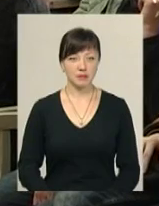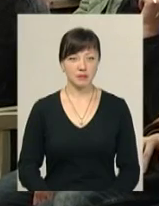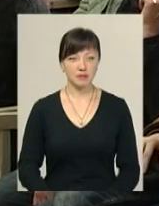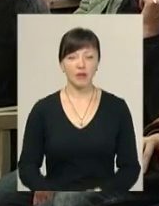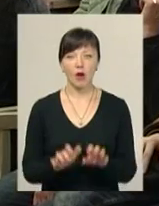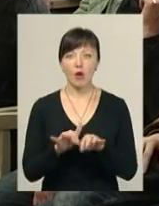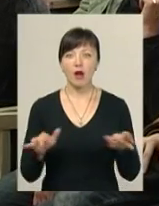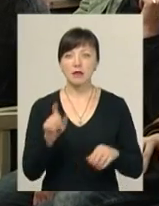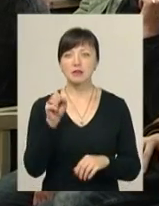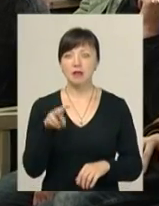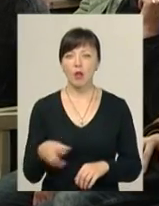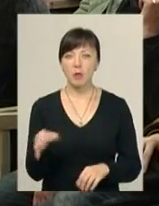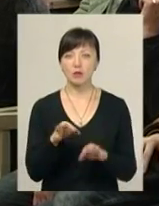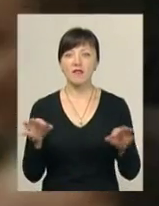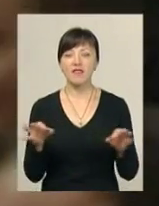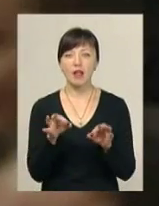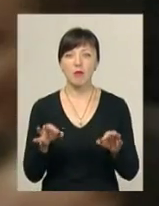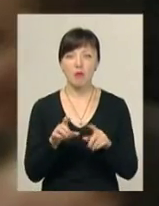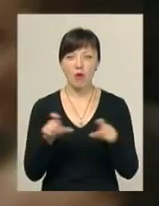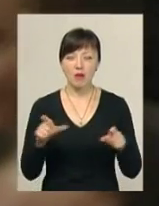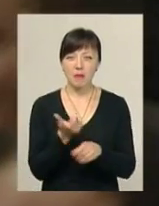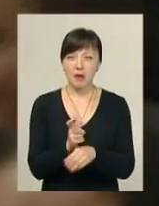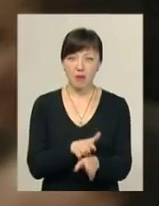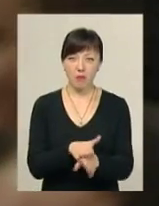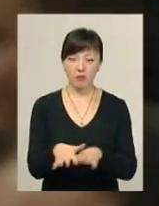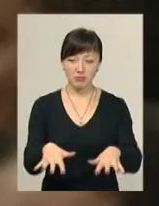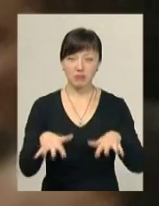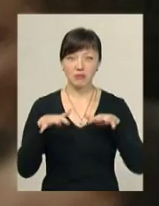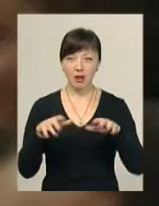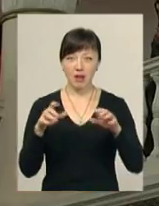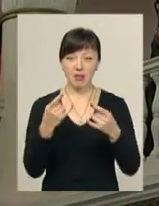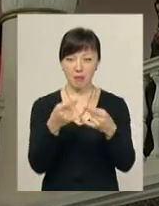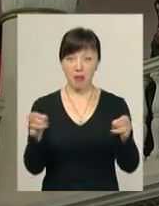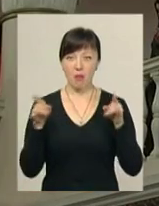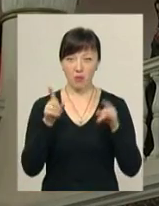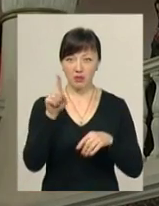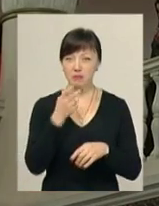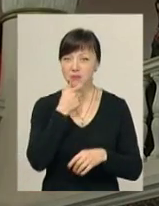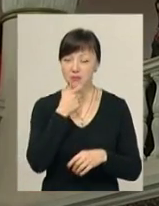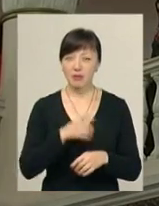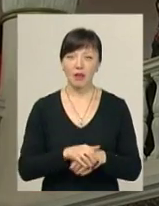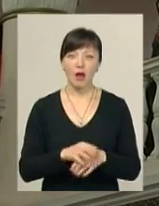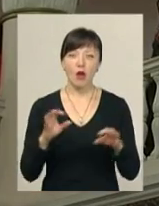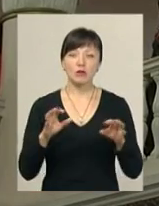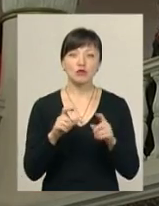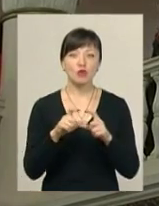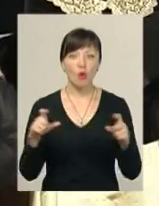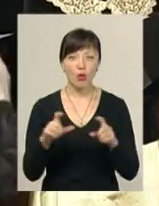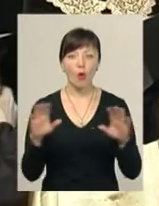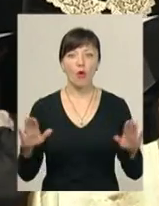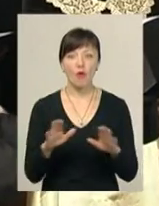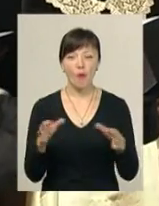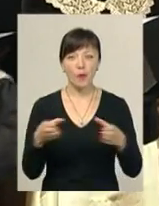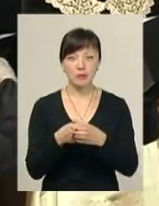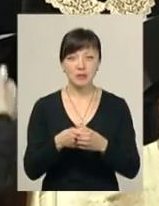Органна зала Хмельницької обласної філармонії була переповнена. Глядачі розташувались навіть на балконі. Школу хорового співу презентував жіночий